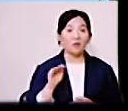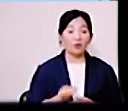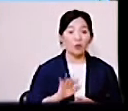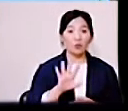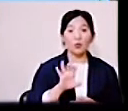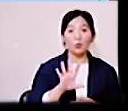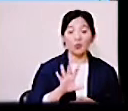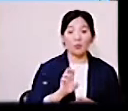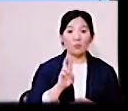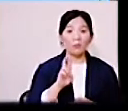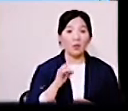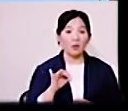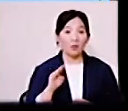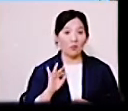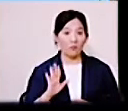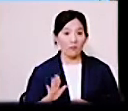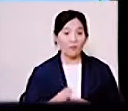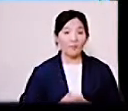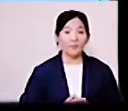220,500 байт.